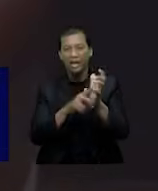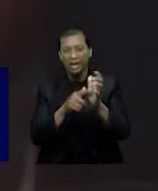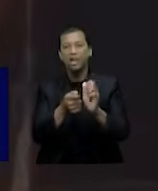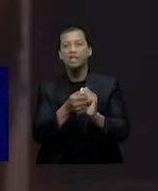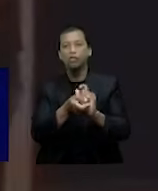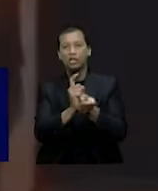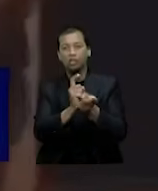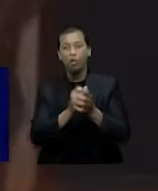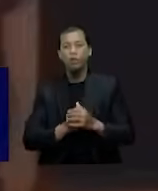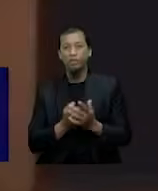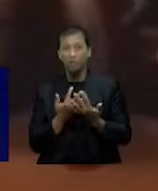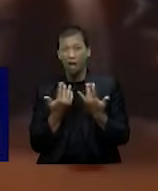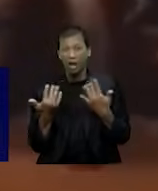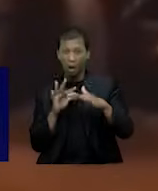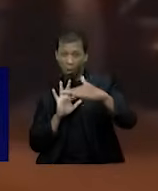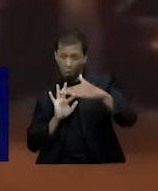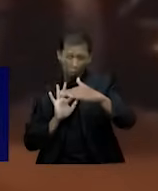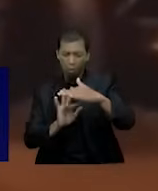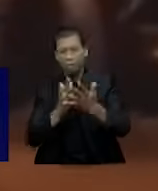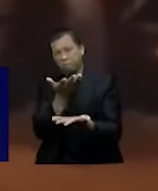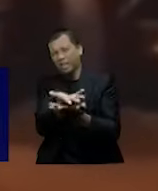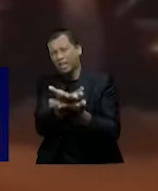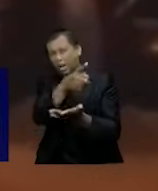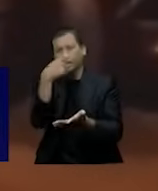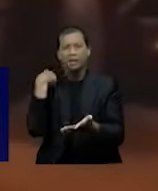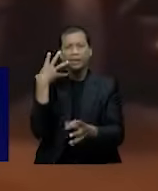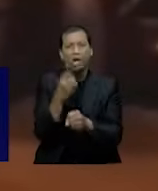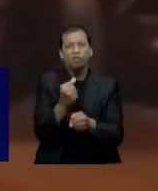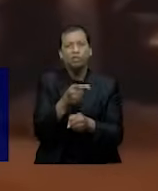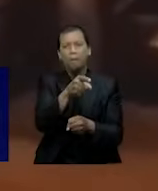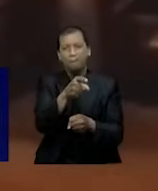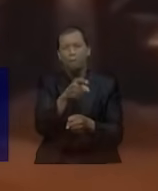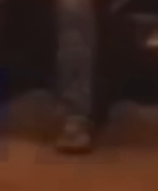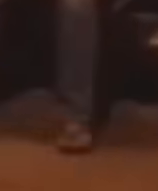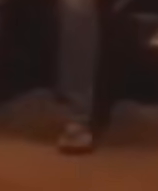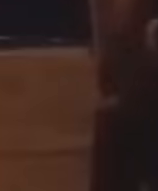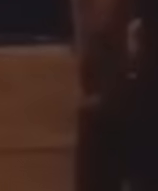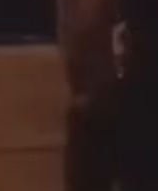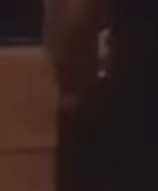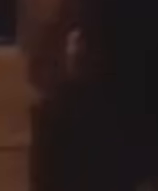mendatangi rumah Via Valen meminta pertanggungjawaban Raffi, adik kandung Via Valen yang diduga menggelapkan motor warga.